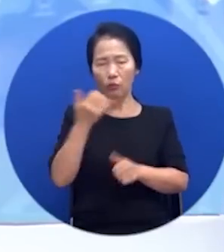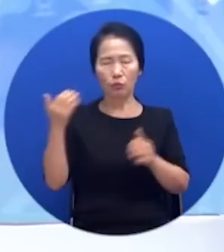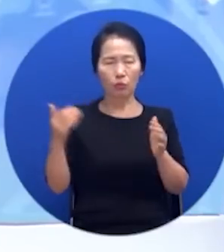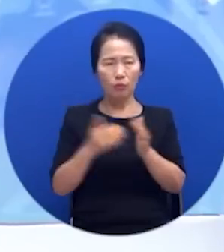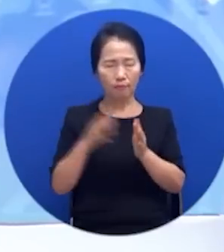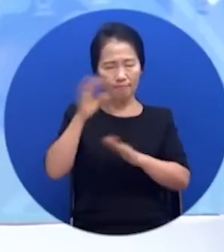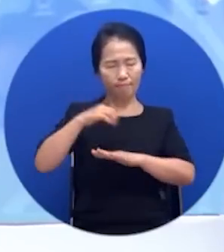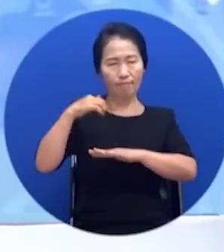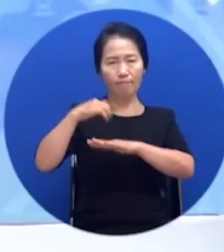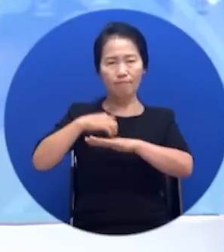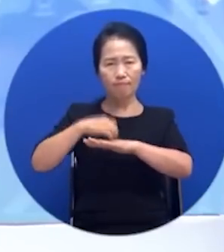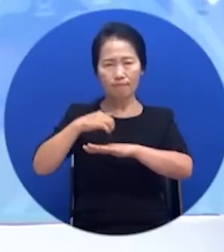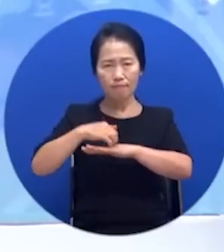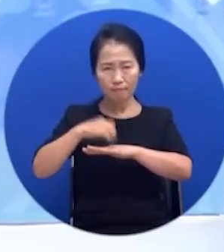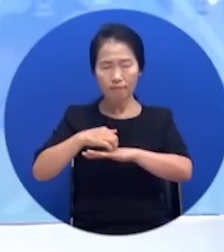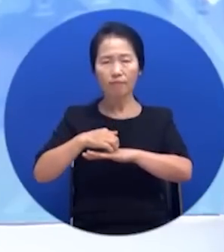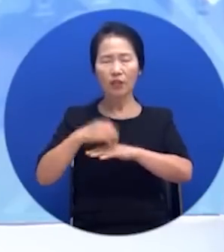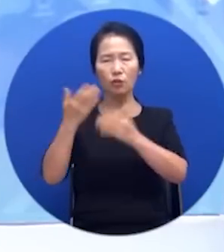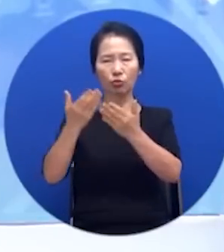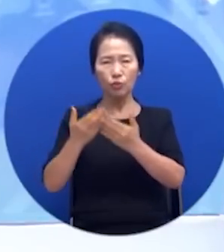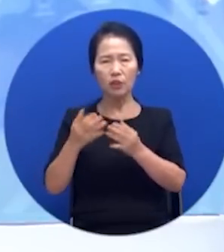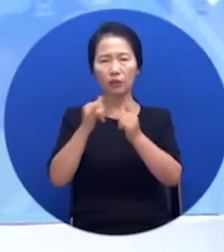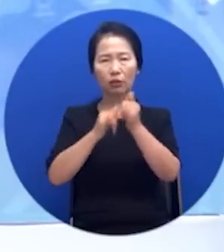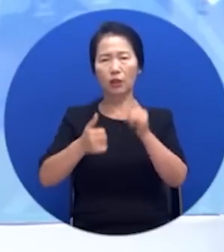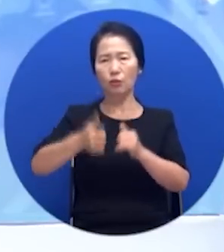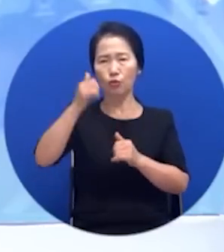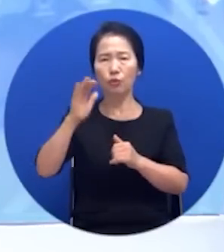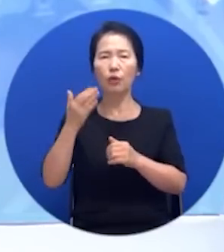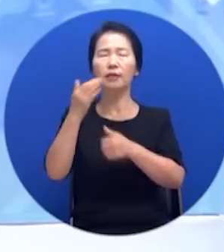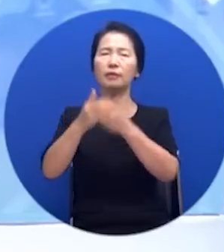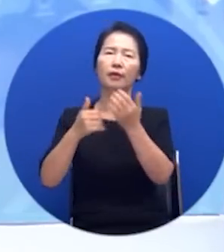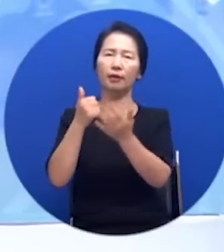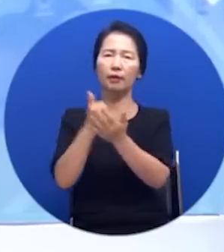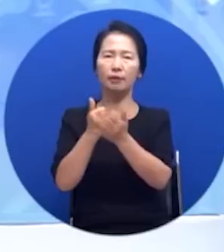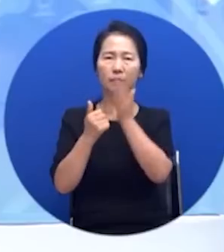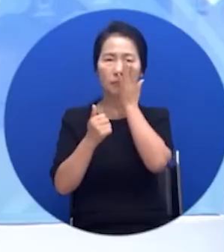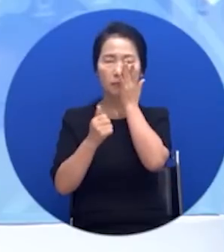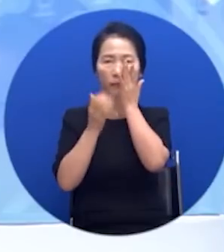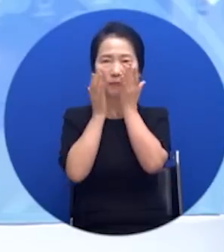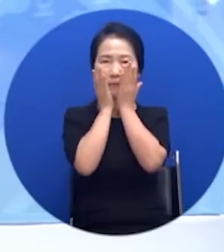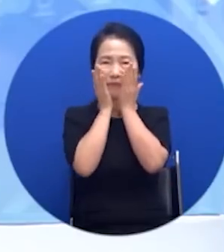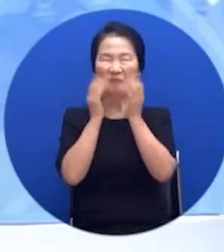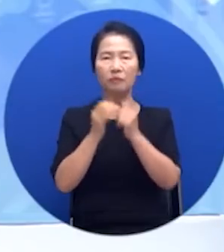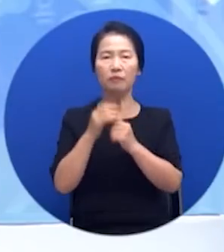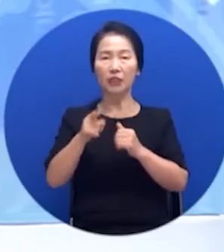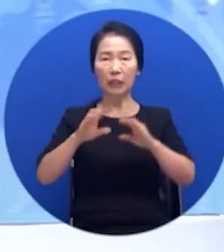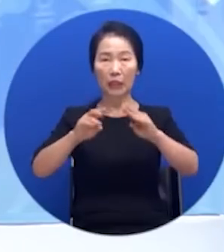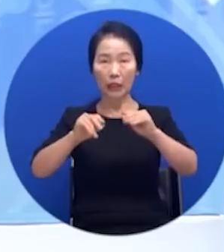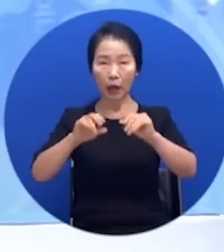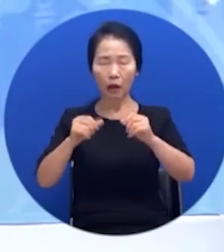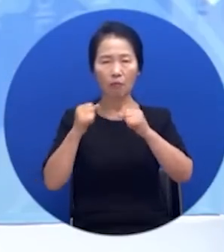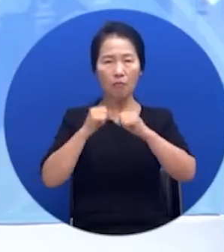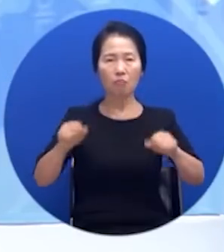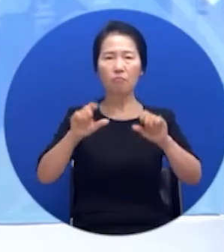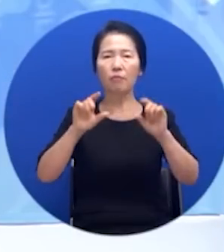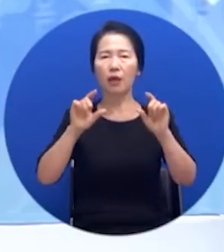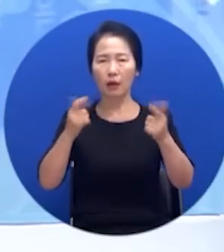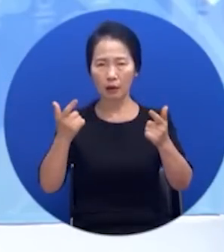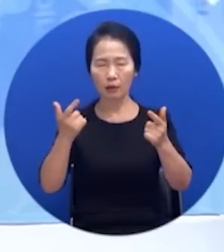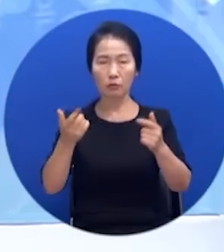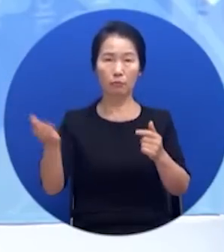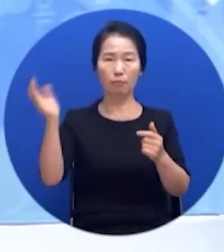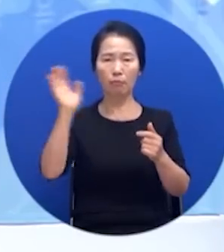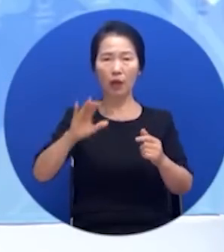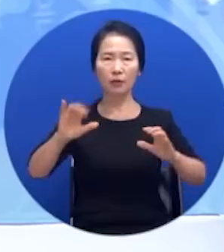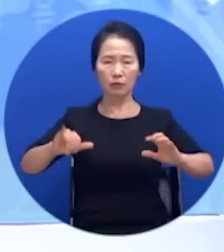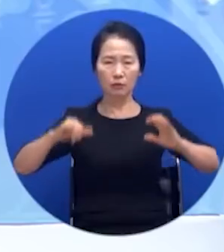단련시키신 역사의 주관자가 되신 하나님, 비록 이 땅은 넓지 않으나 세계 열방